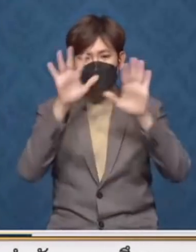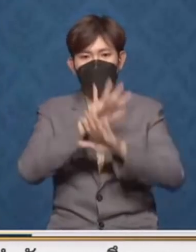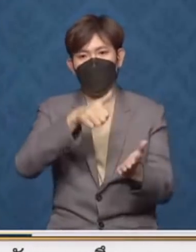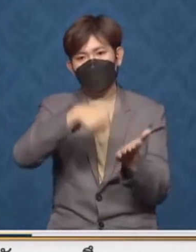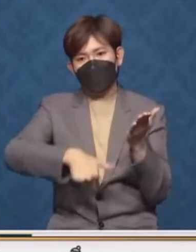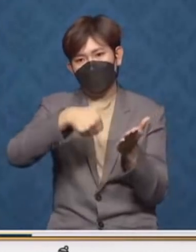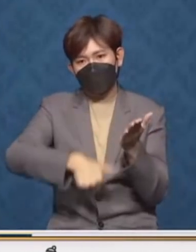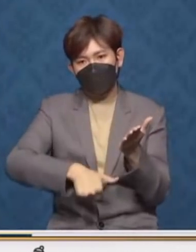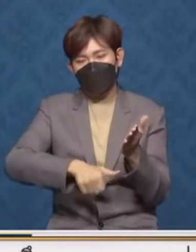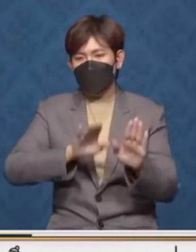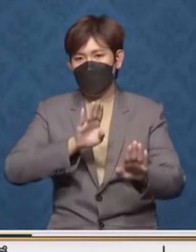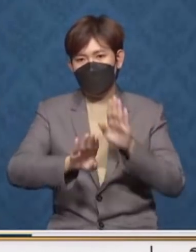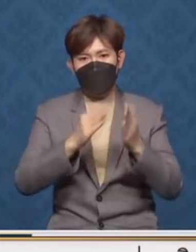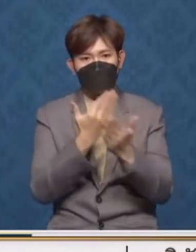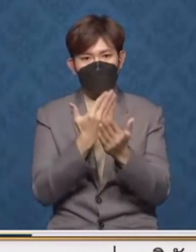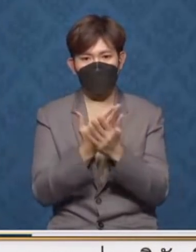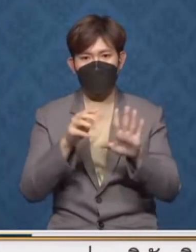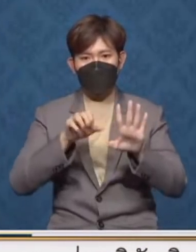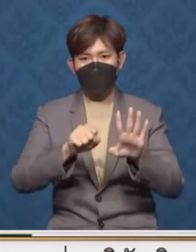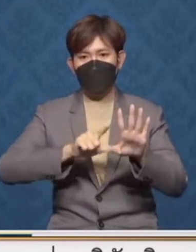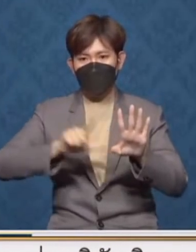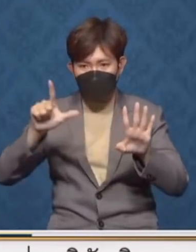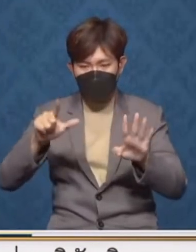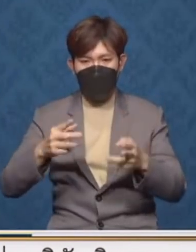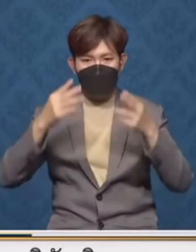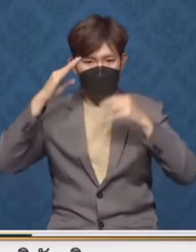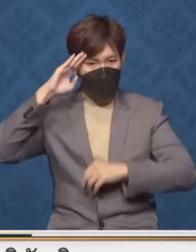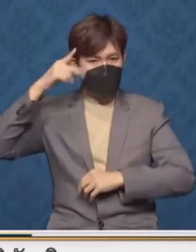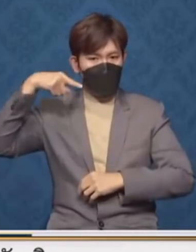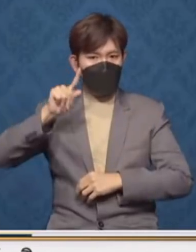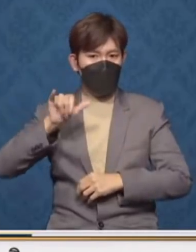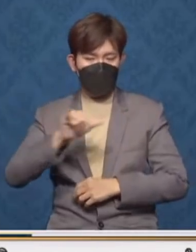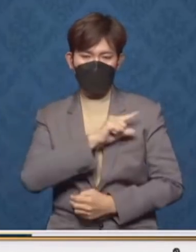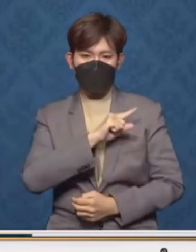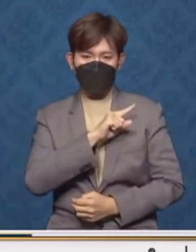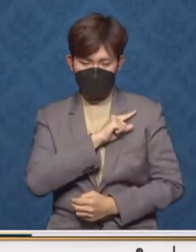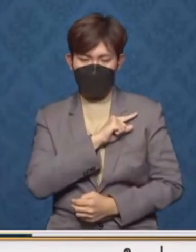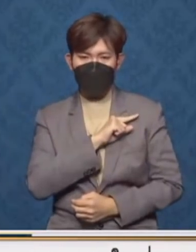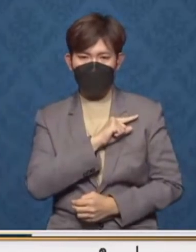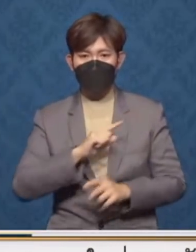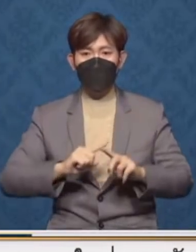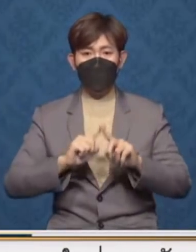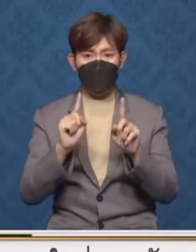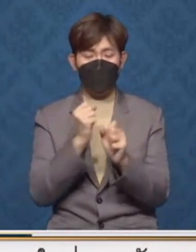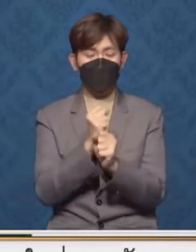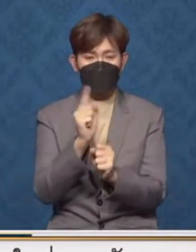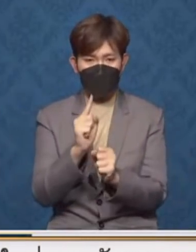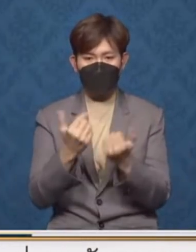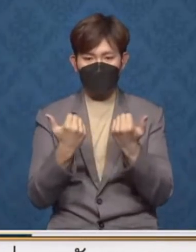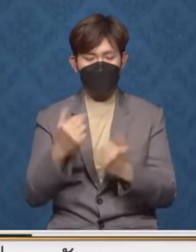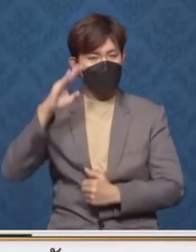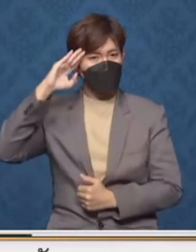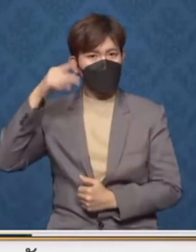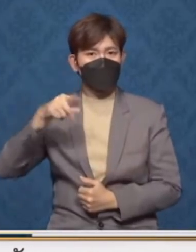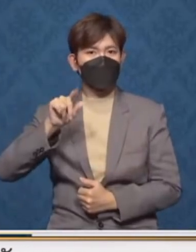ความเสียหายจำนวนอย่างน้อย 4แสนล้านบาทที่พลเอกประยุทธ์ต้องรับผิดชอบดังนั้นค่ะการที่ผลิตประยุทธ์